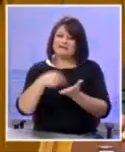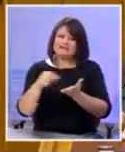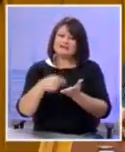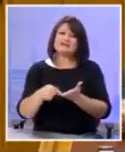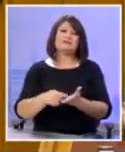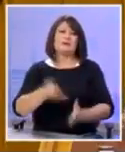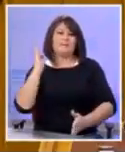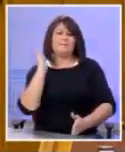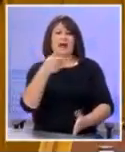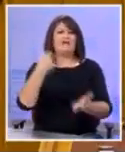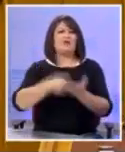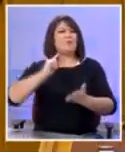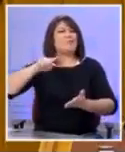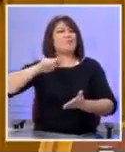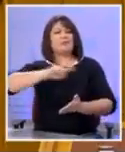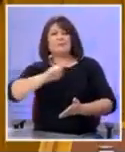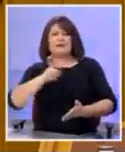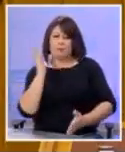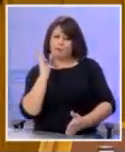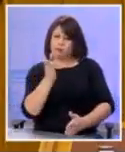πάταξη της φοροδιαφυγής,